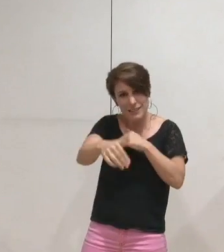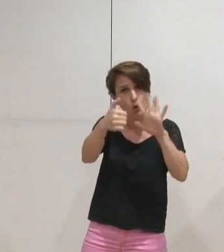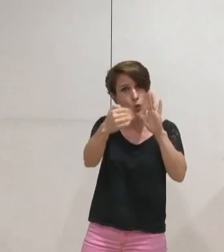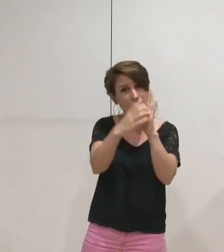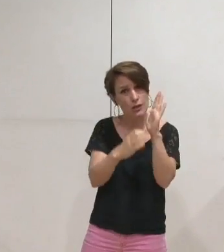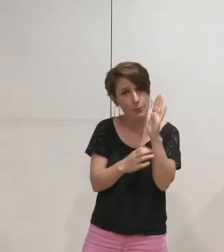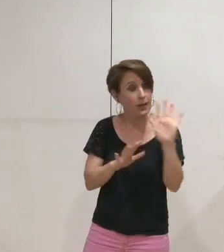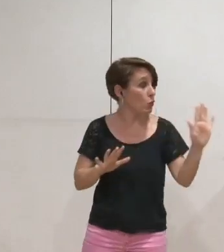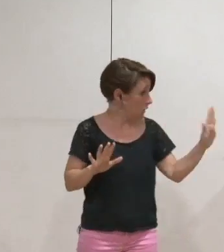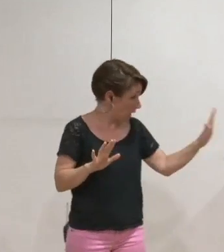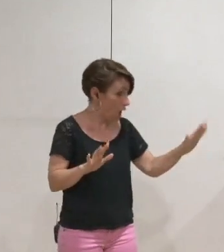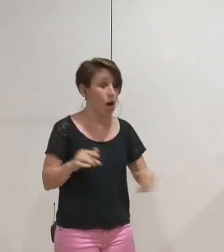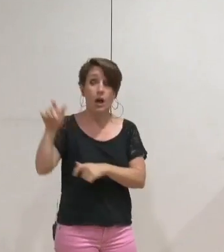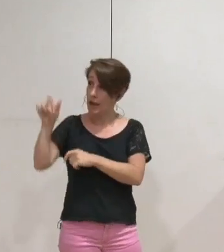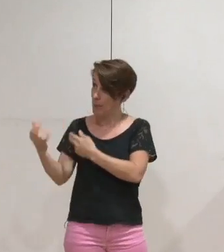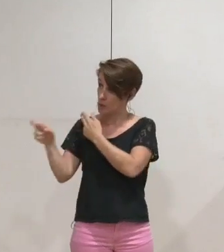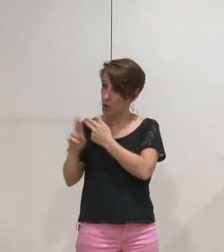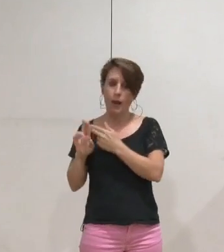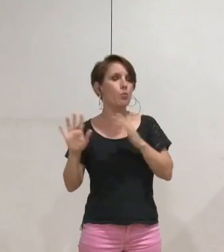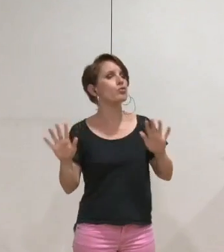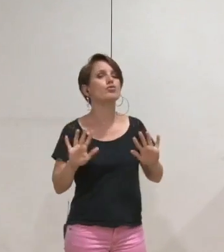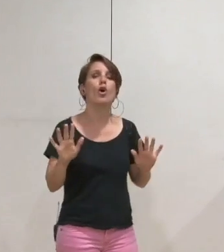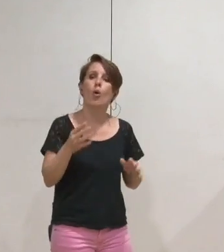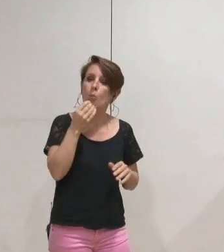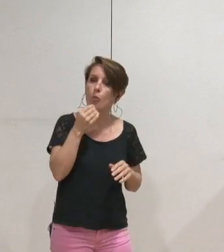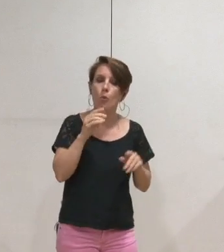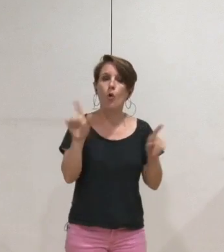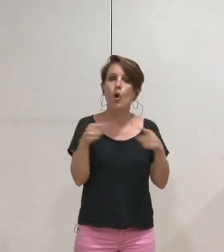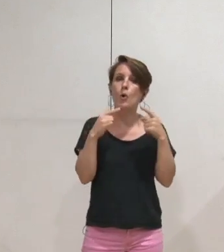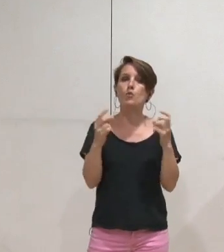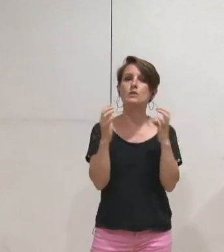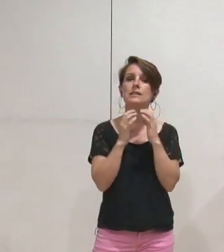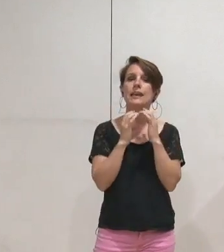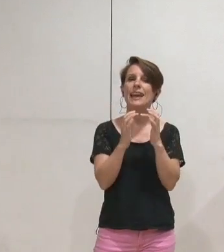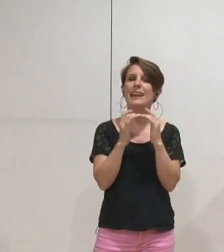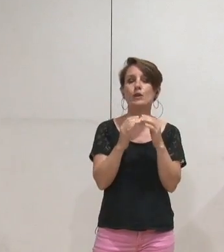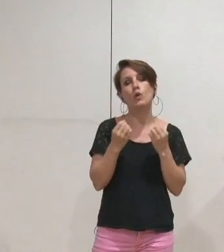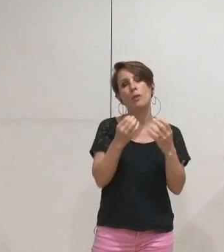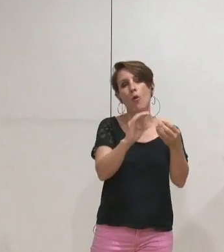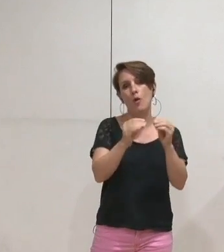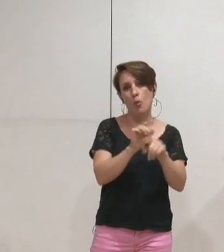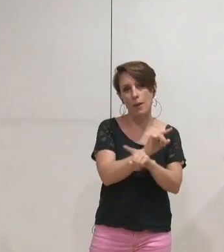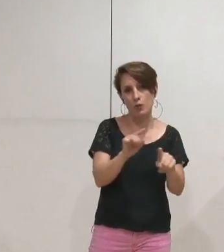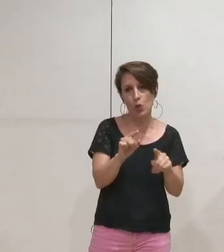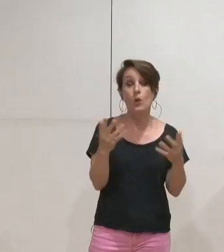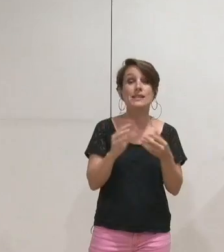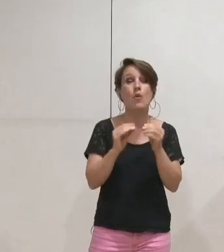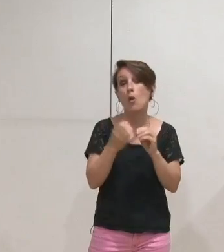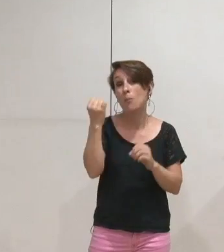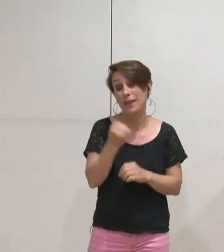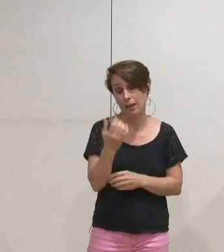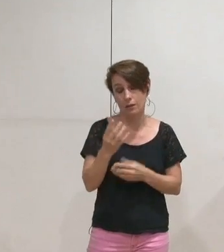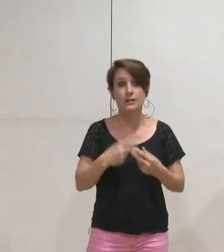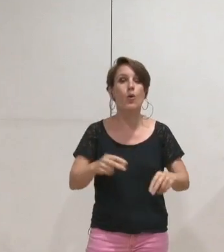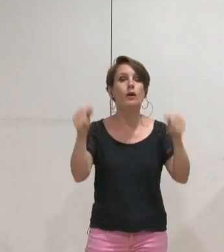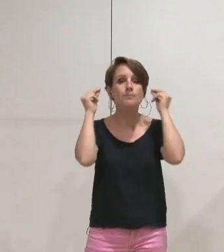m'a également répondu que c'était évidemment pas les musiques amplifiées qui causaient du tort aux oreilles c'était bien sûr la musique des baladeurs je fais un